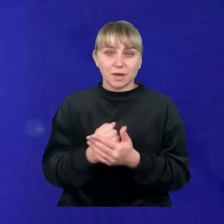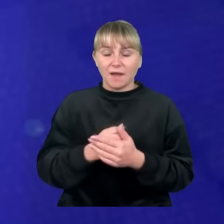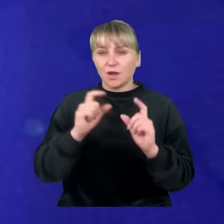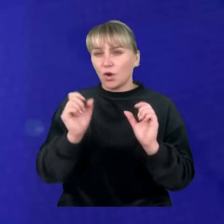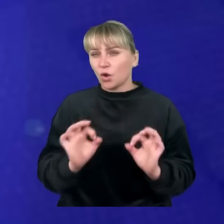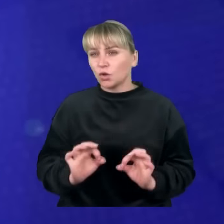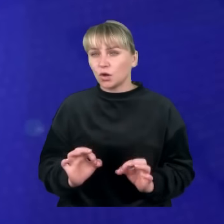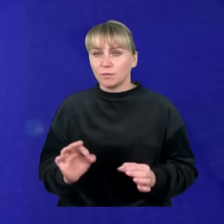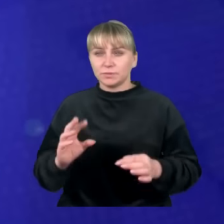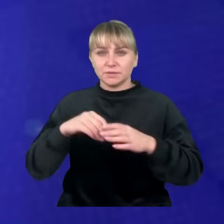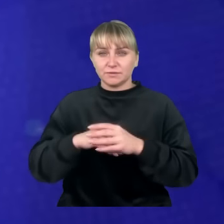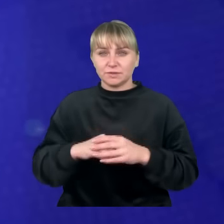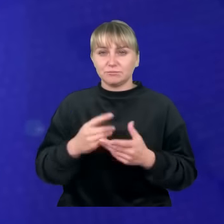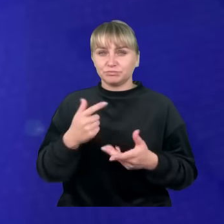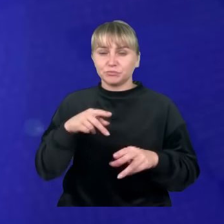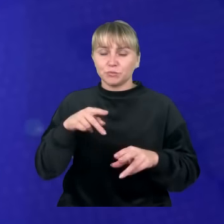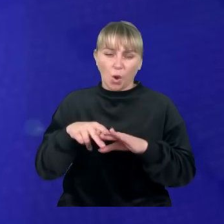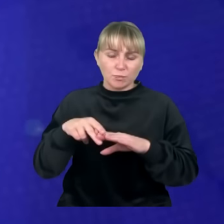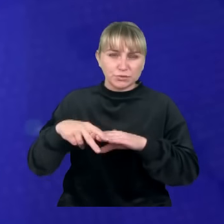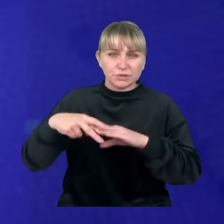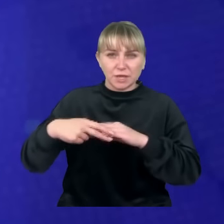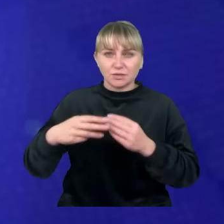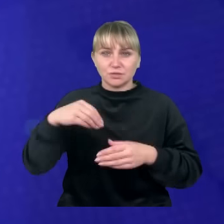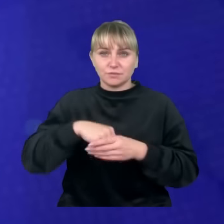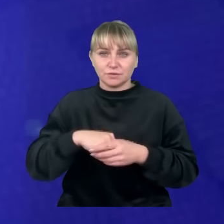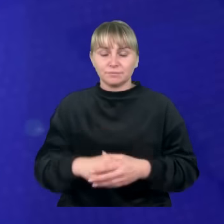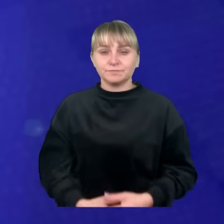obcinaczy palców, która spadła z Wokandy.